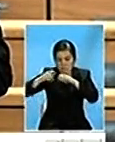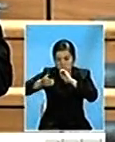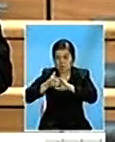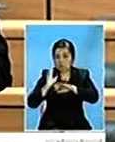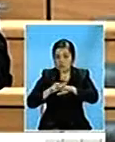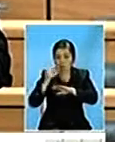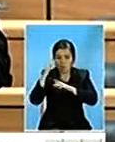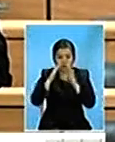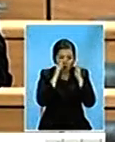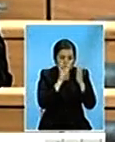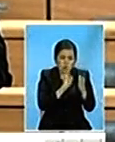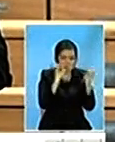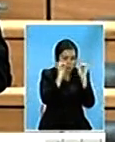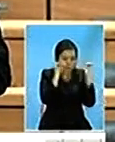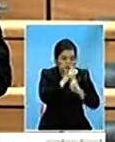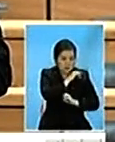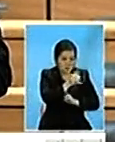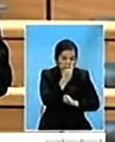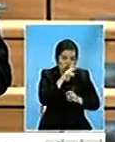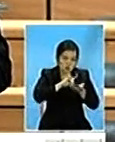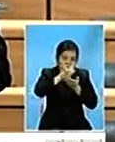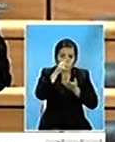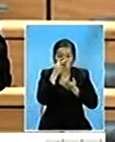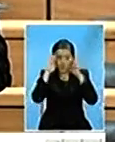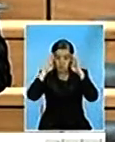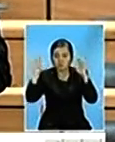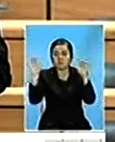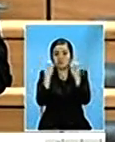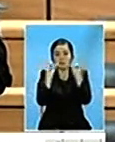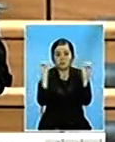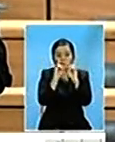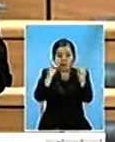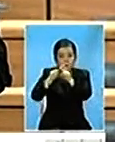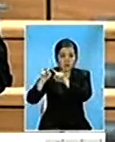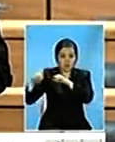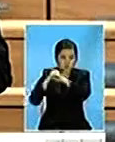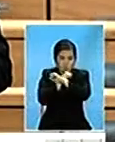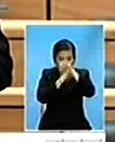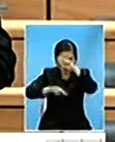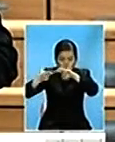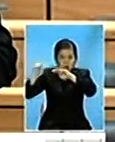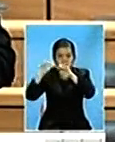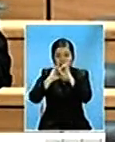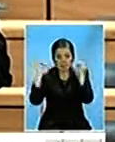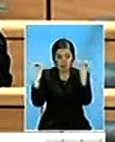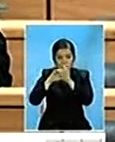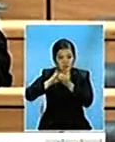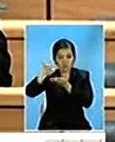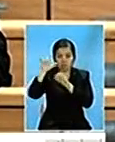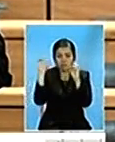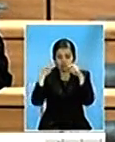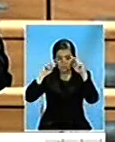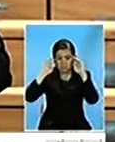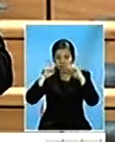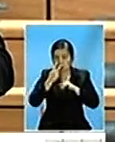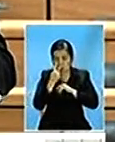นของทะเลน้อยก็ไม่ได้เคยไปดูงานที่ต่างประเทศหรือพื้นที่ชุ่มน้ำอื่นๆที่ได้รับการปกป้องดูแลอย่างดีไม่มีครับเ